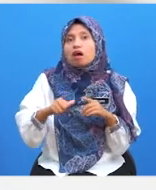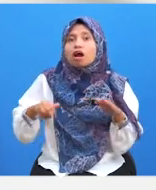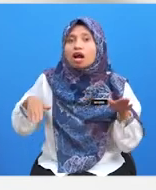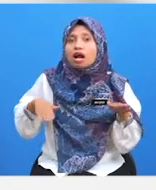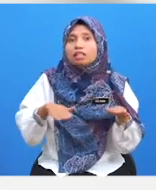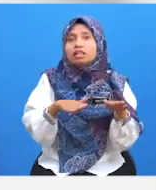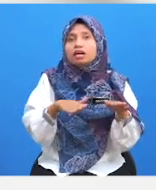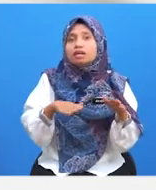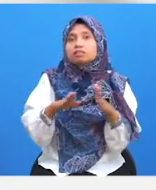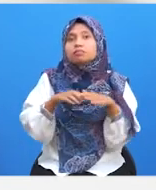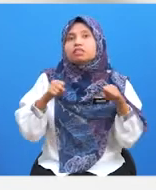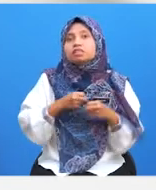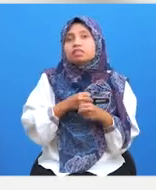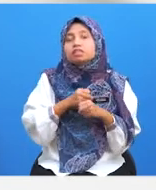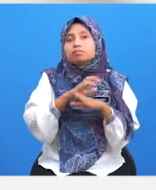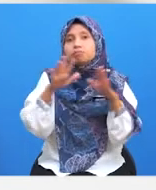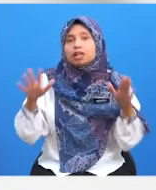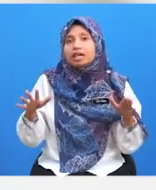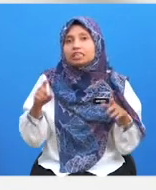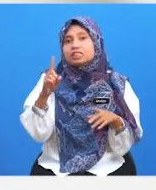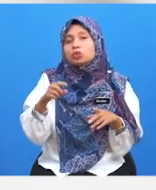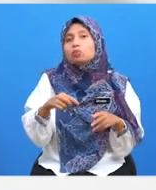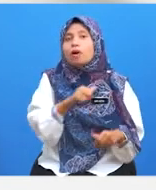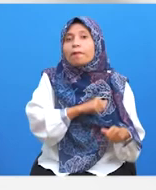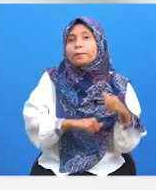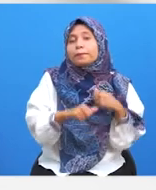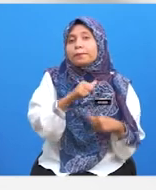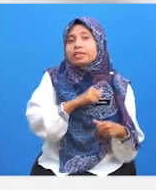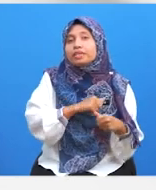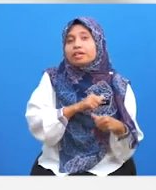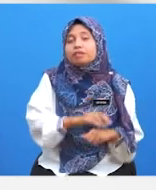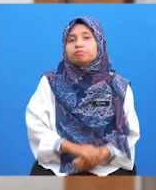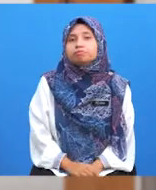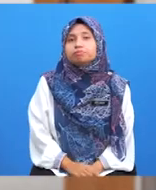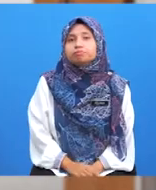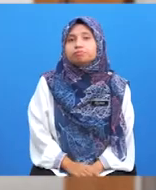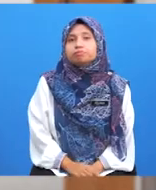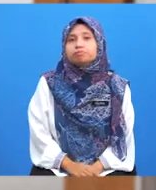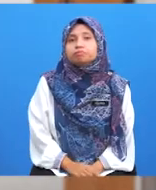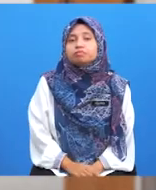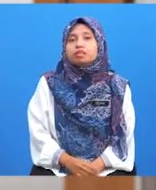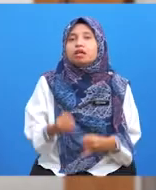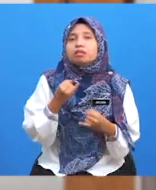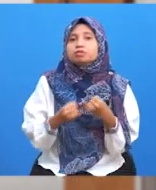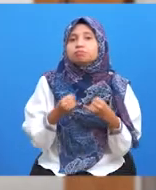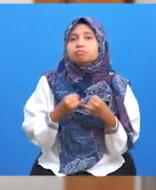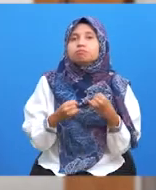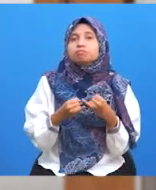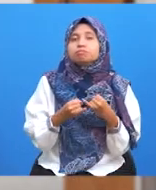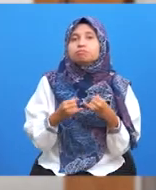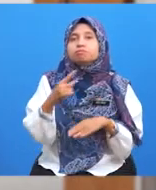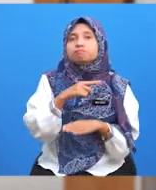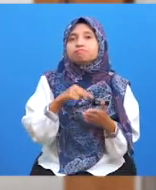aliran perkembangan sesuatu perniagaan sedangkan berakhirlah soalan Ini